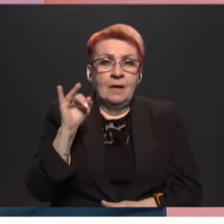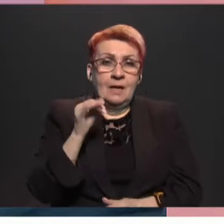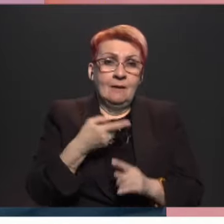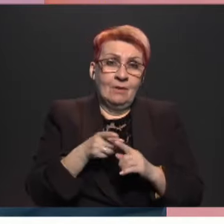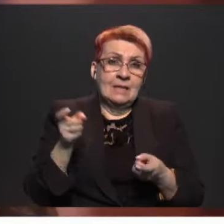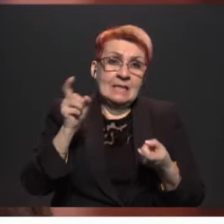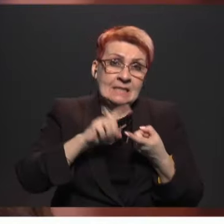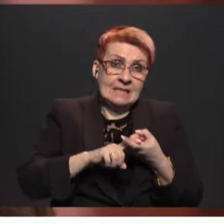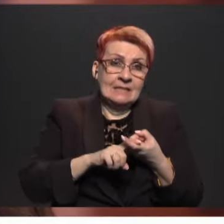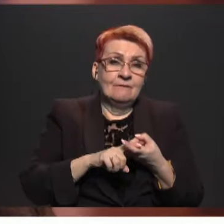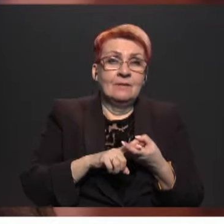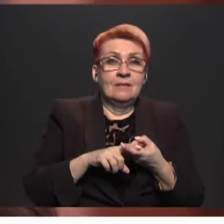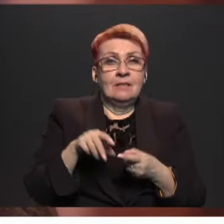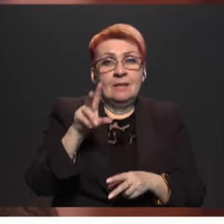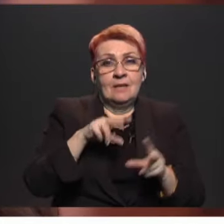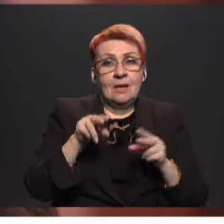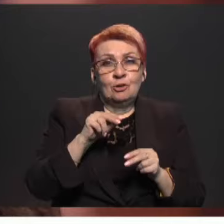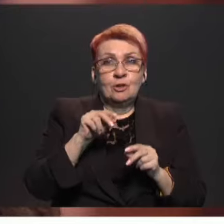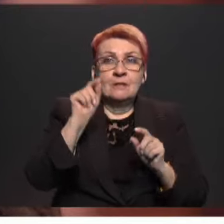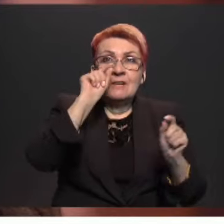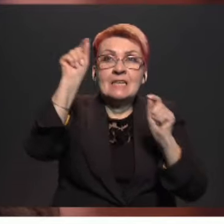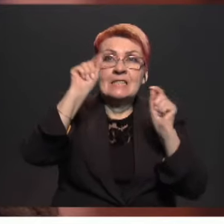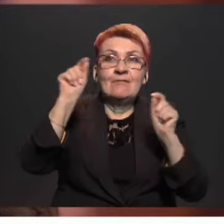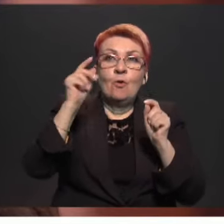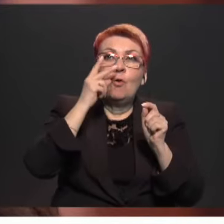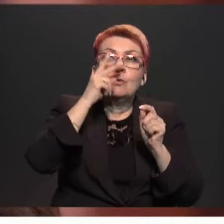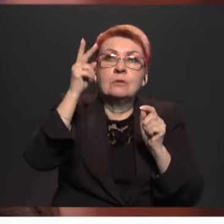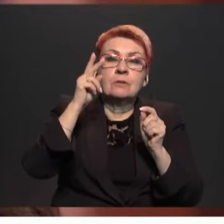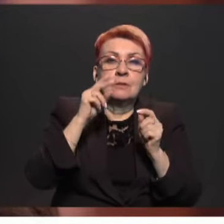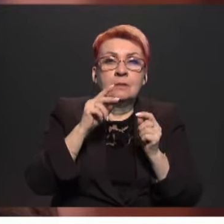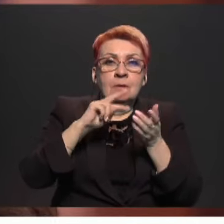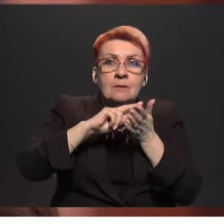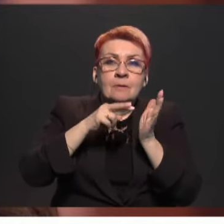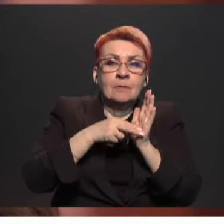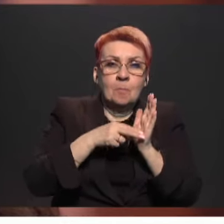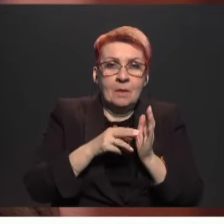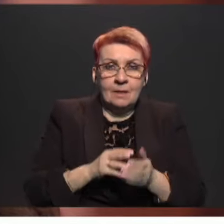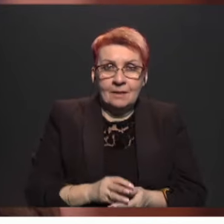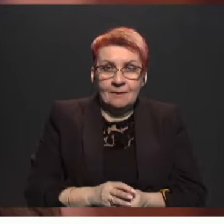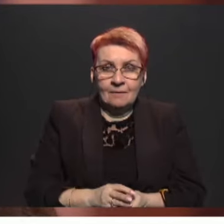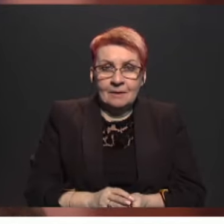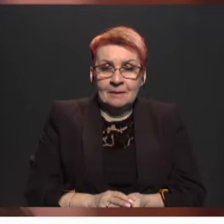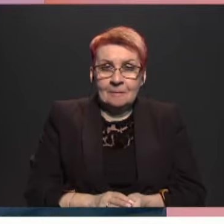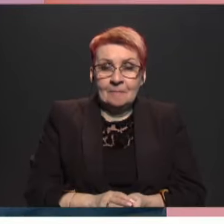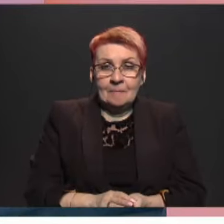и рассчитывали все эти фазы и состояние звездного неба. Но, коль скоро...